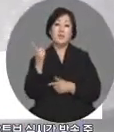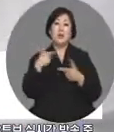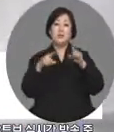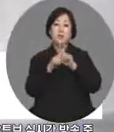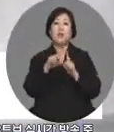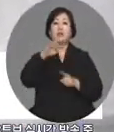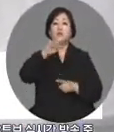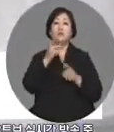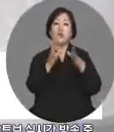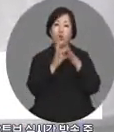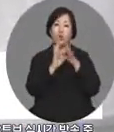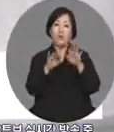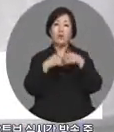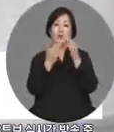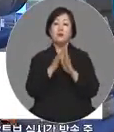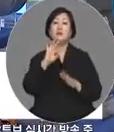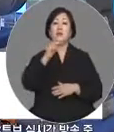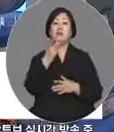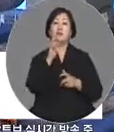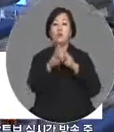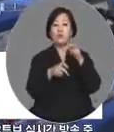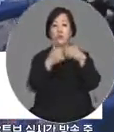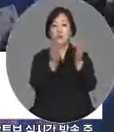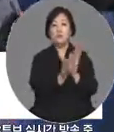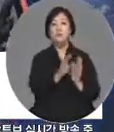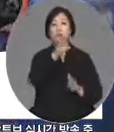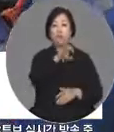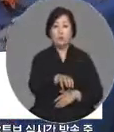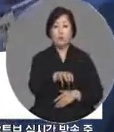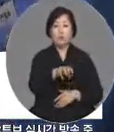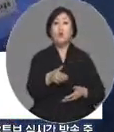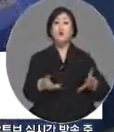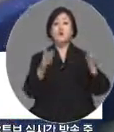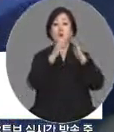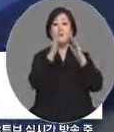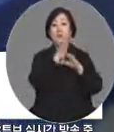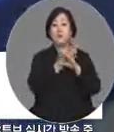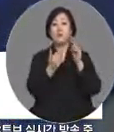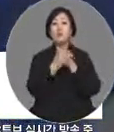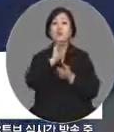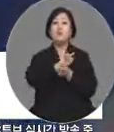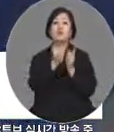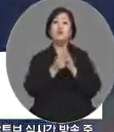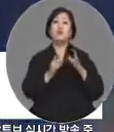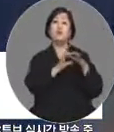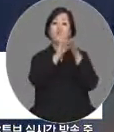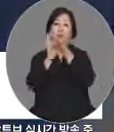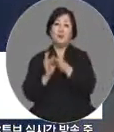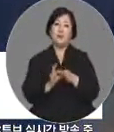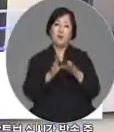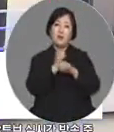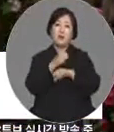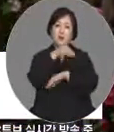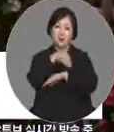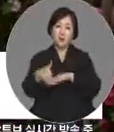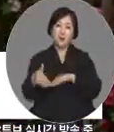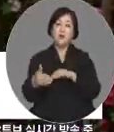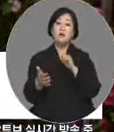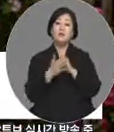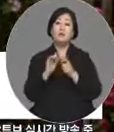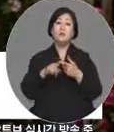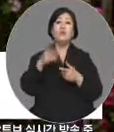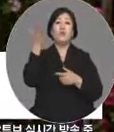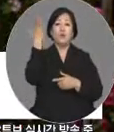수소 관련해서 테크노 산업단지도 있습니다. 이 산업단지와도 연계할 계획입니다. 네. 그래서